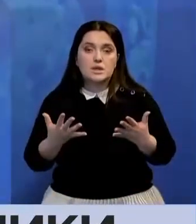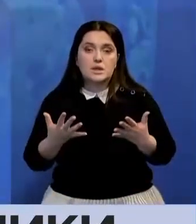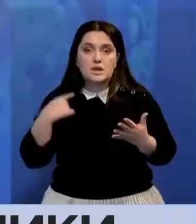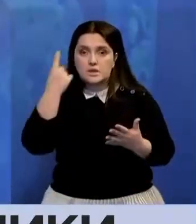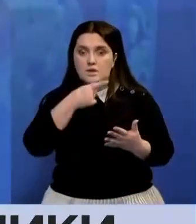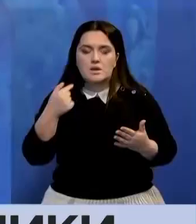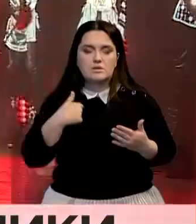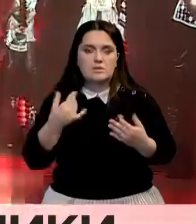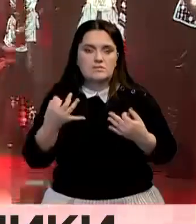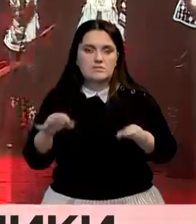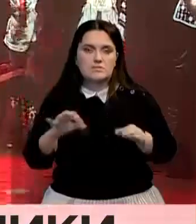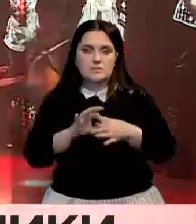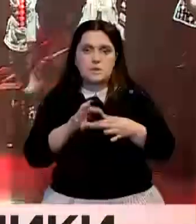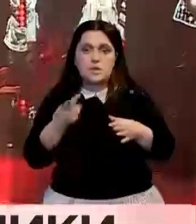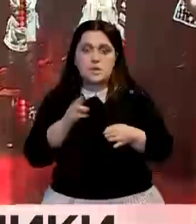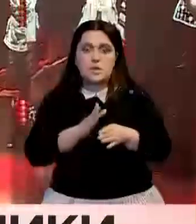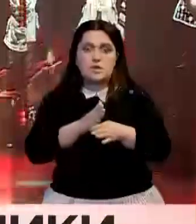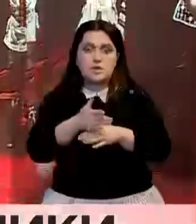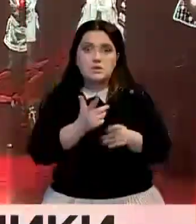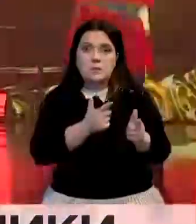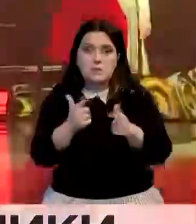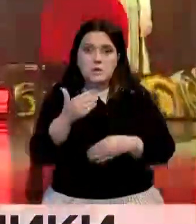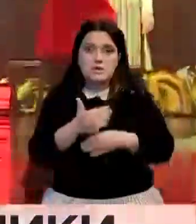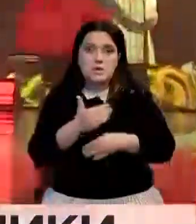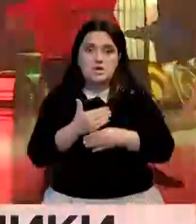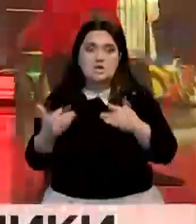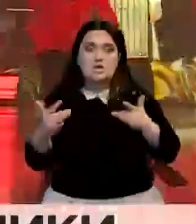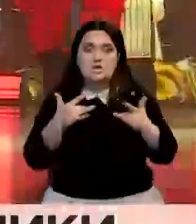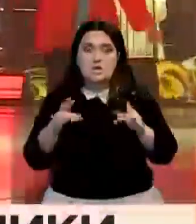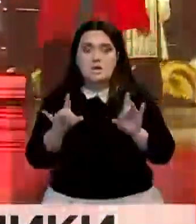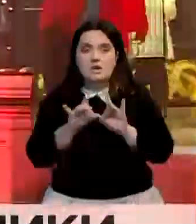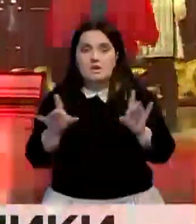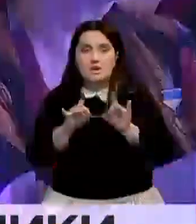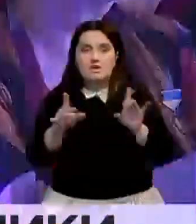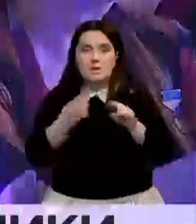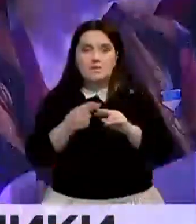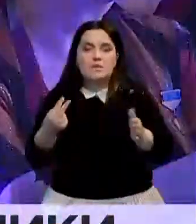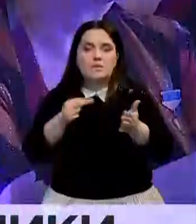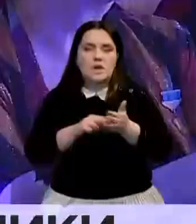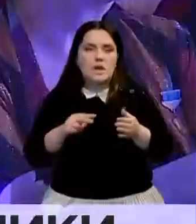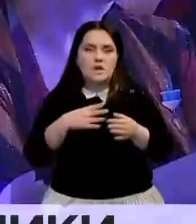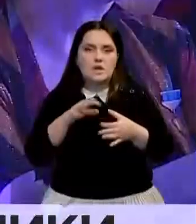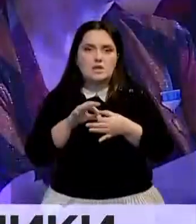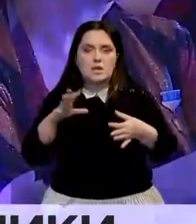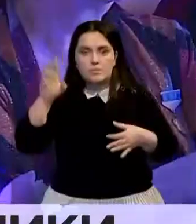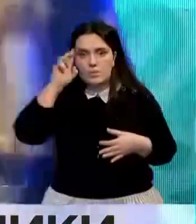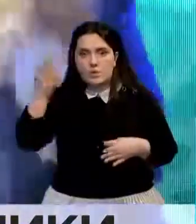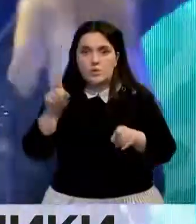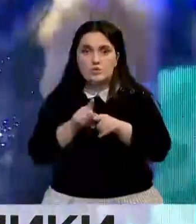нашу независимость. Для гостей подготовили театральную постановку, рассказывающую о становлении независимого государства, а